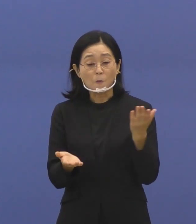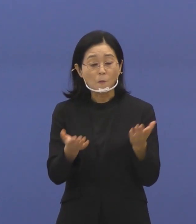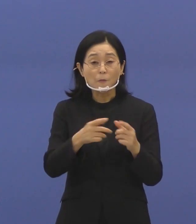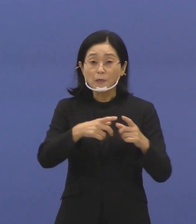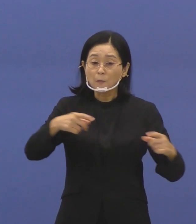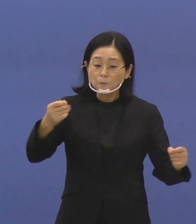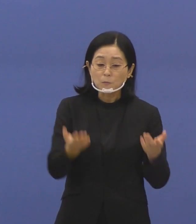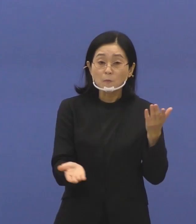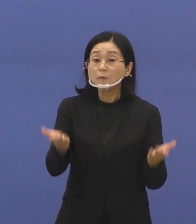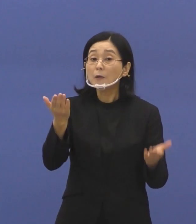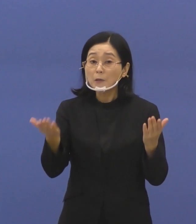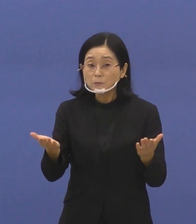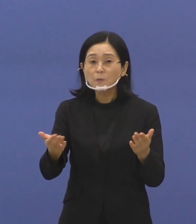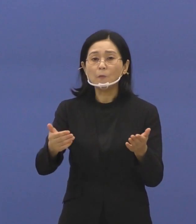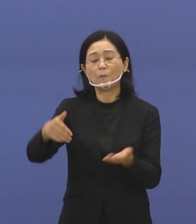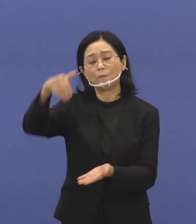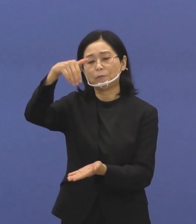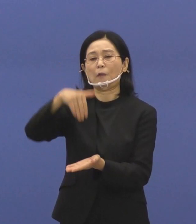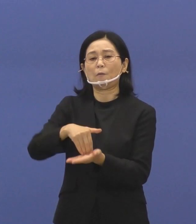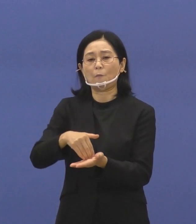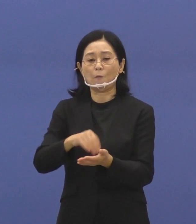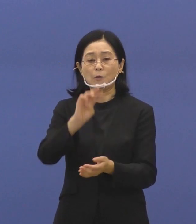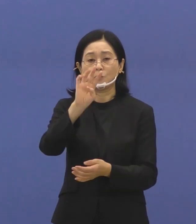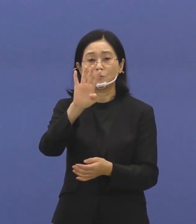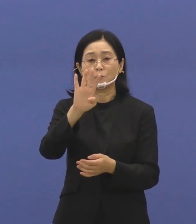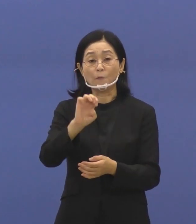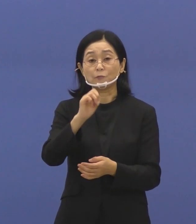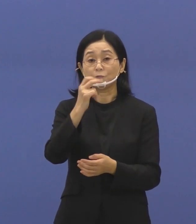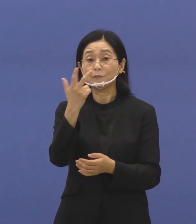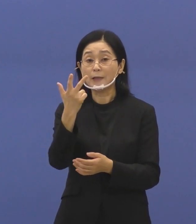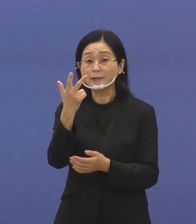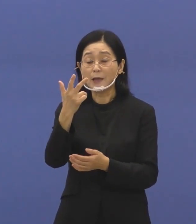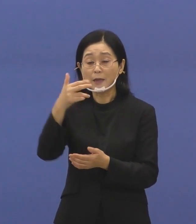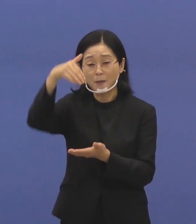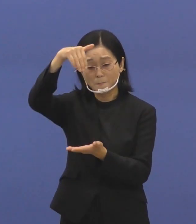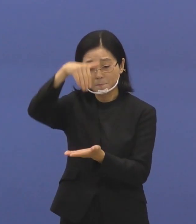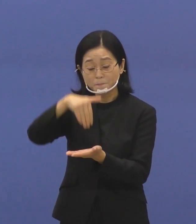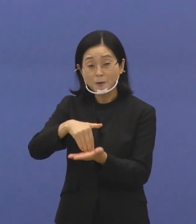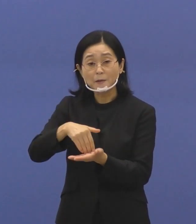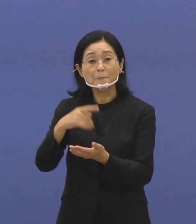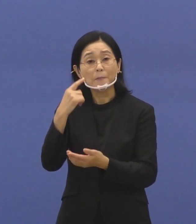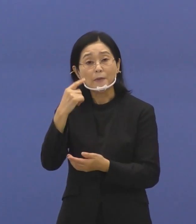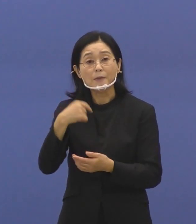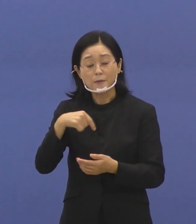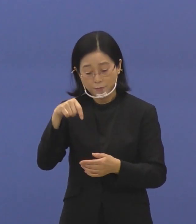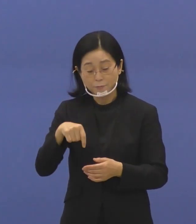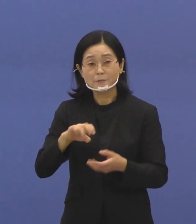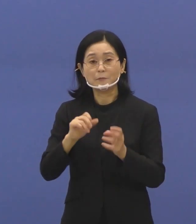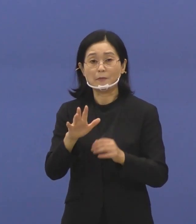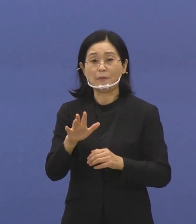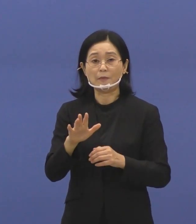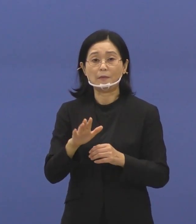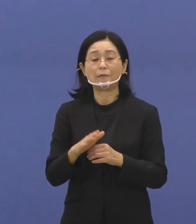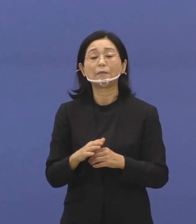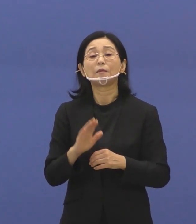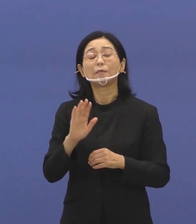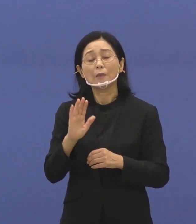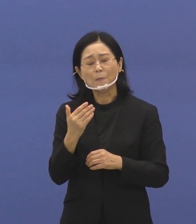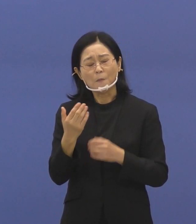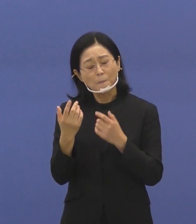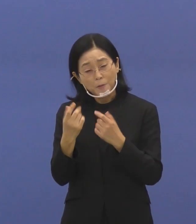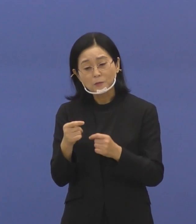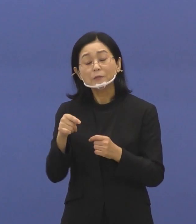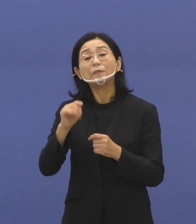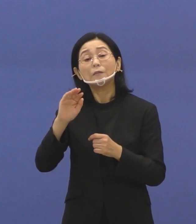47位と一番少ない数字ではあるんですが、やはり過去最